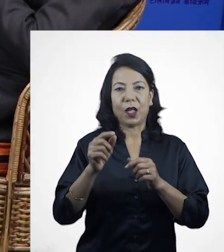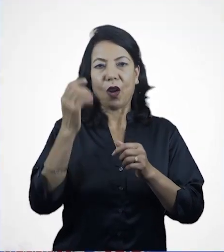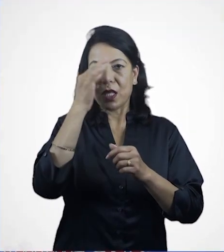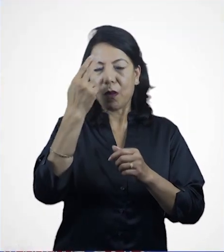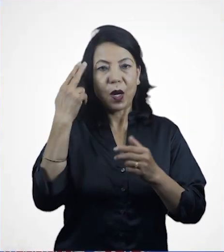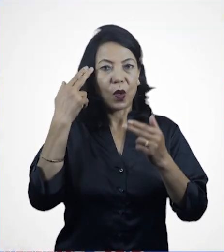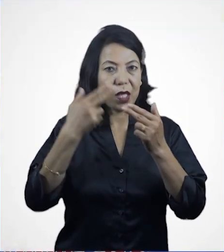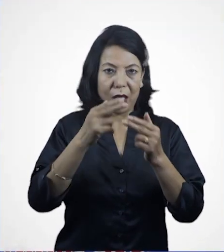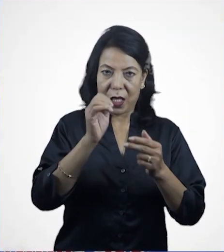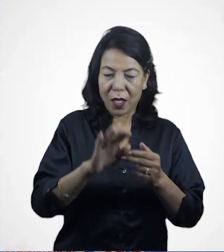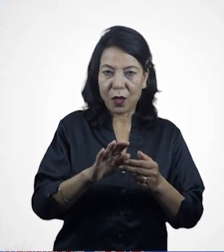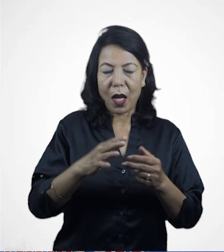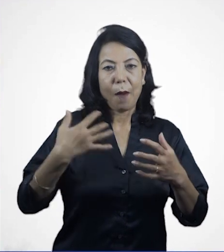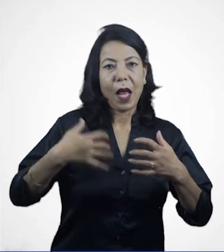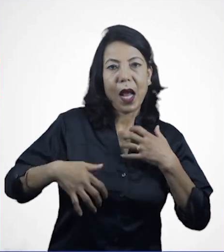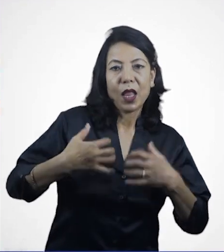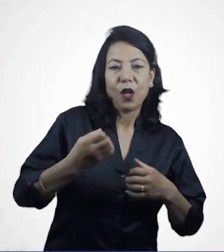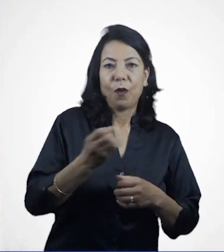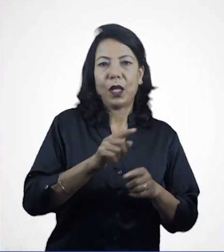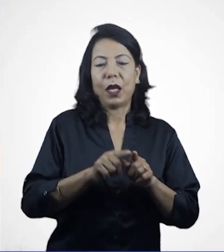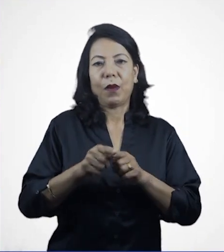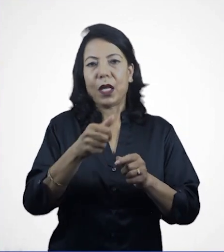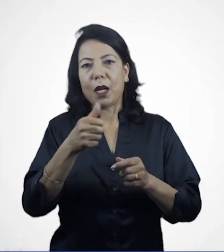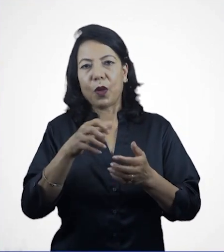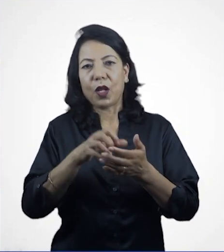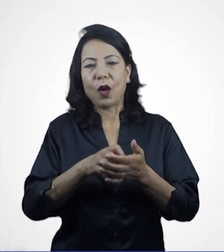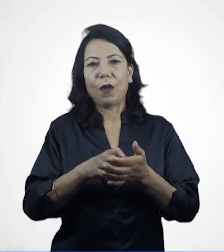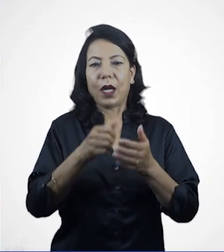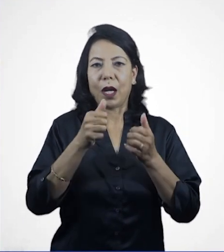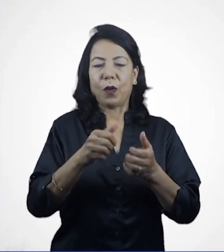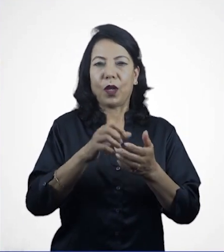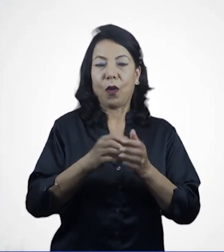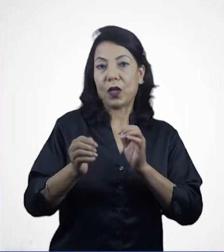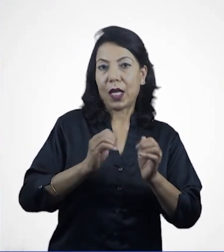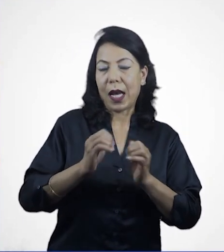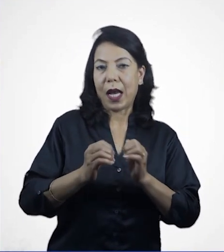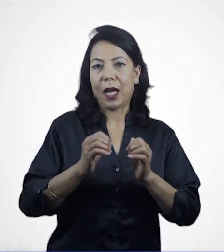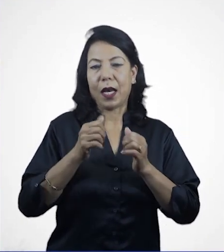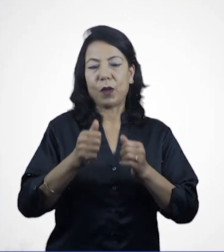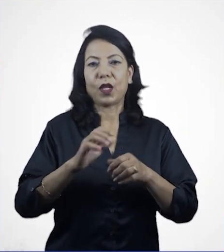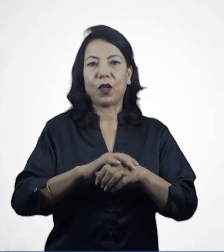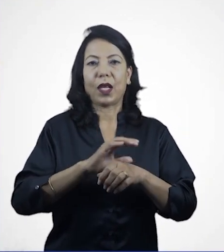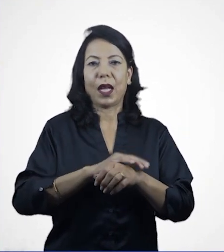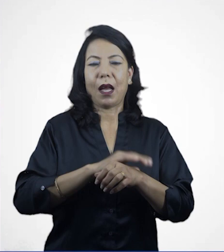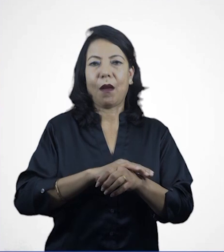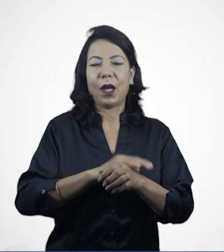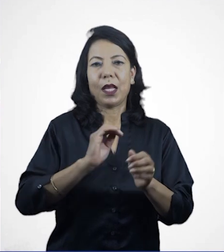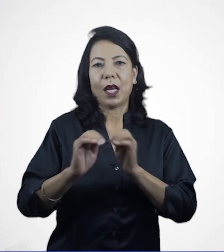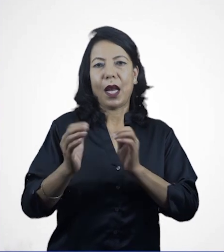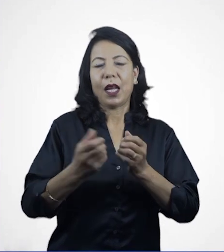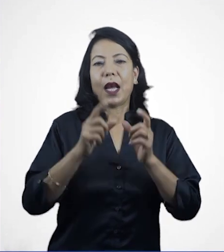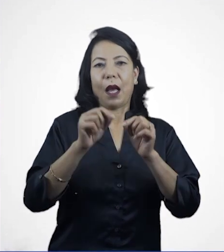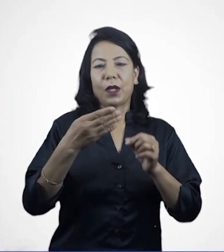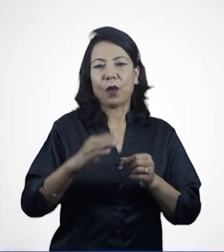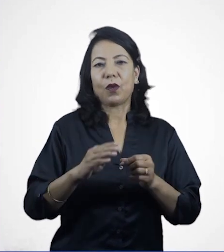चाहिए, हामी चाहिए आतिनु बंदाखेरी, सई ठामा पुगे रे, सई किसीम को परामर्श रे, सई किसीम को थेरापी इंटरवेंशन लीना जरूरी हुँँछ,